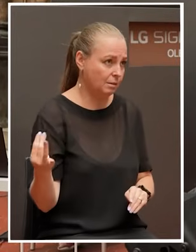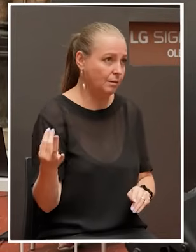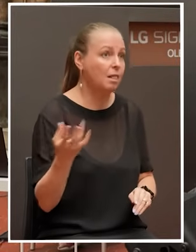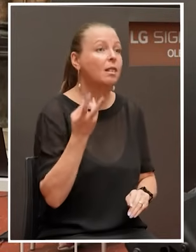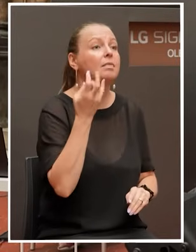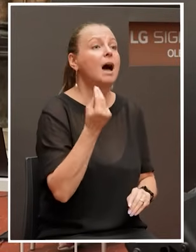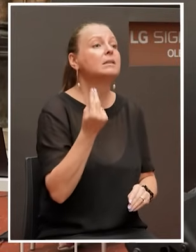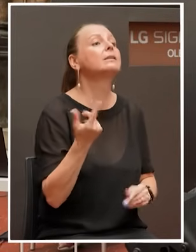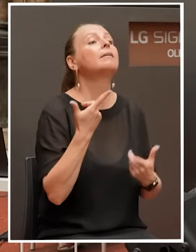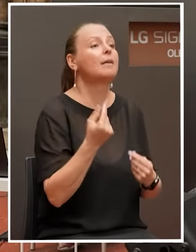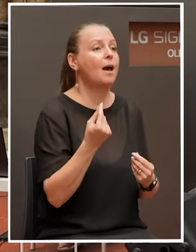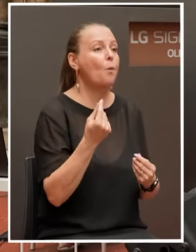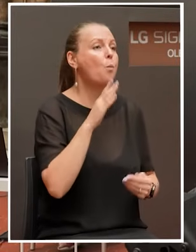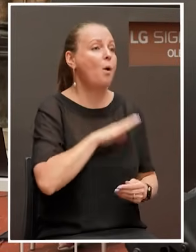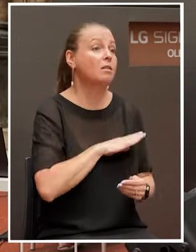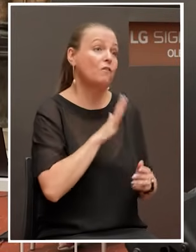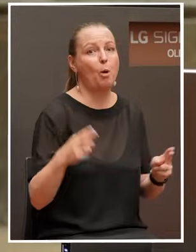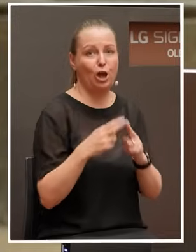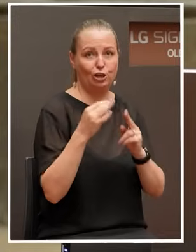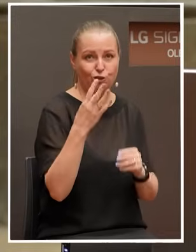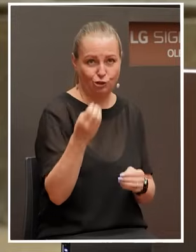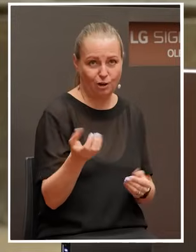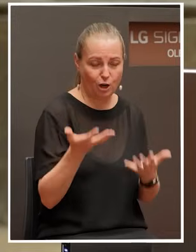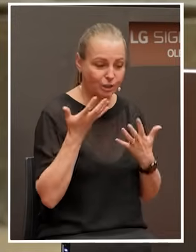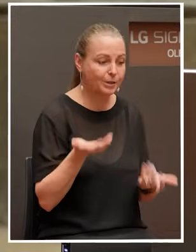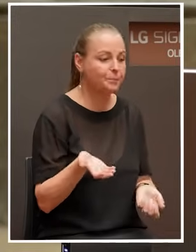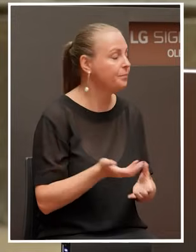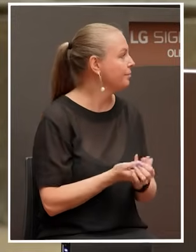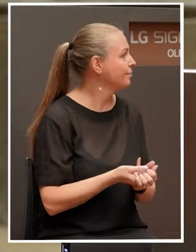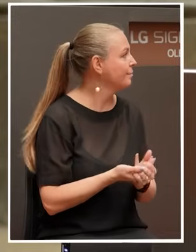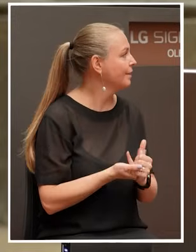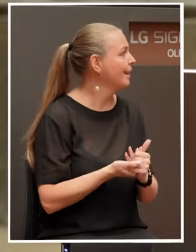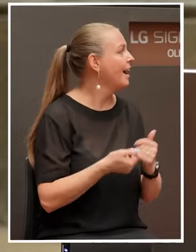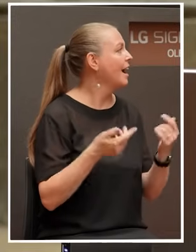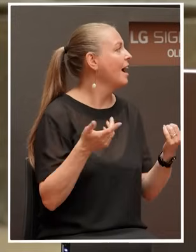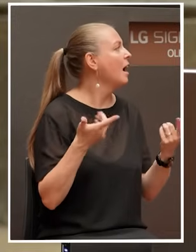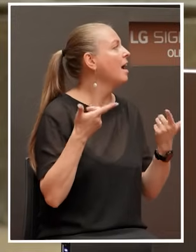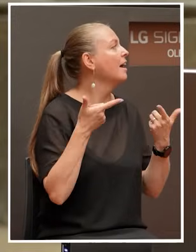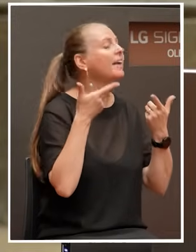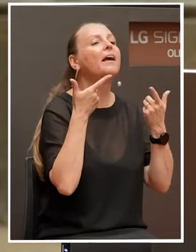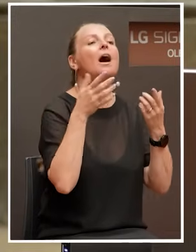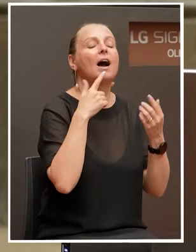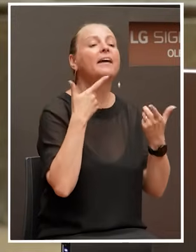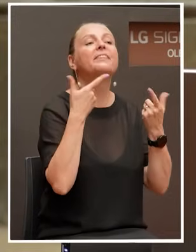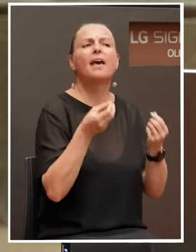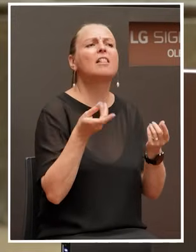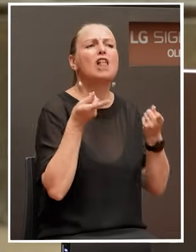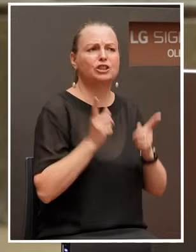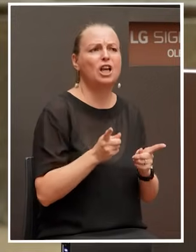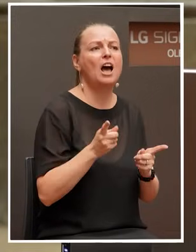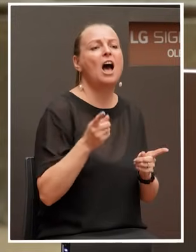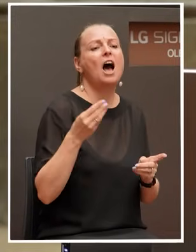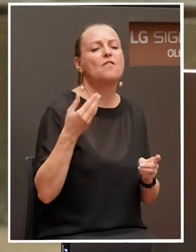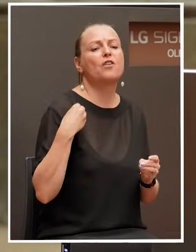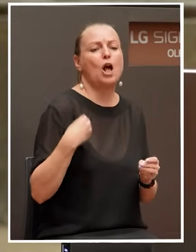у нас в столицах, он в Париже, да. А вот где у нас настоящее французское? Это